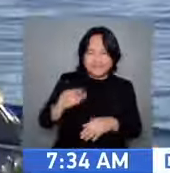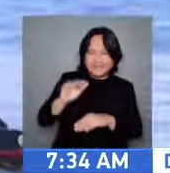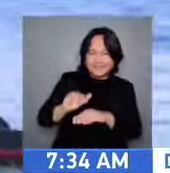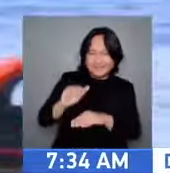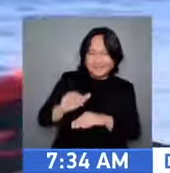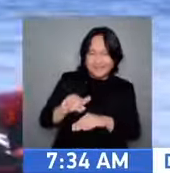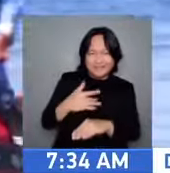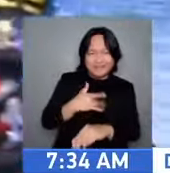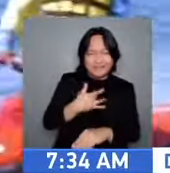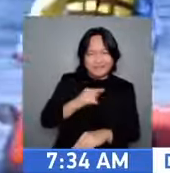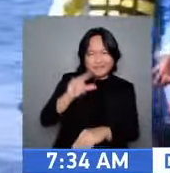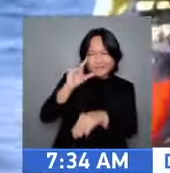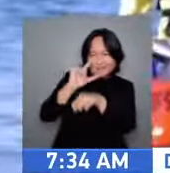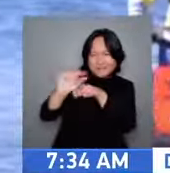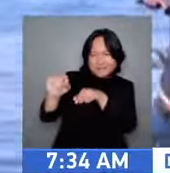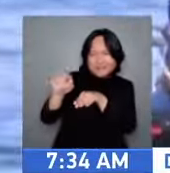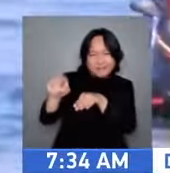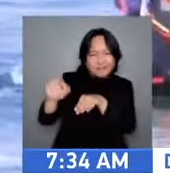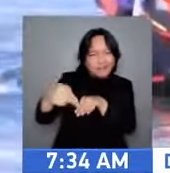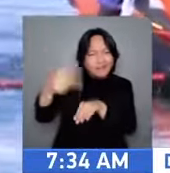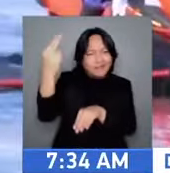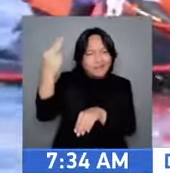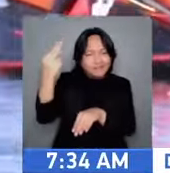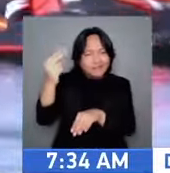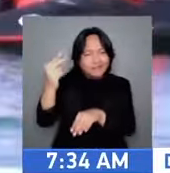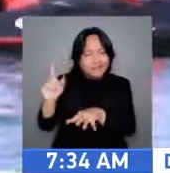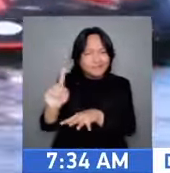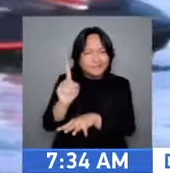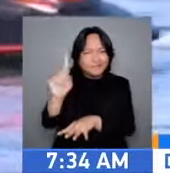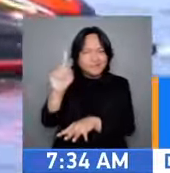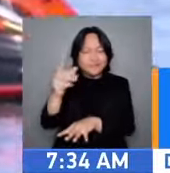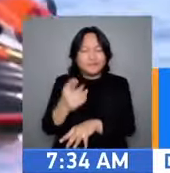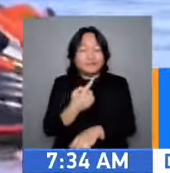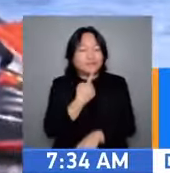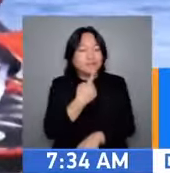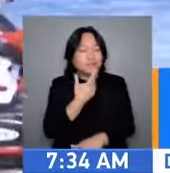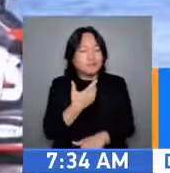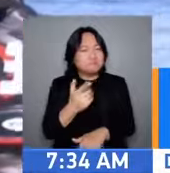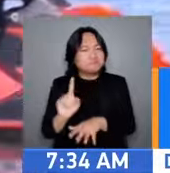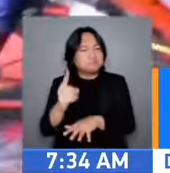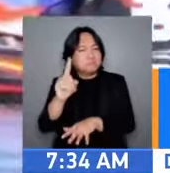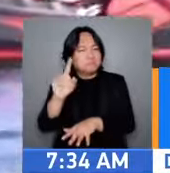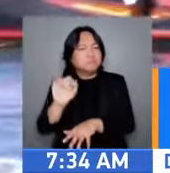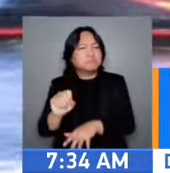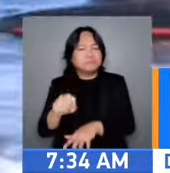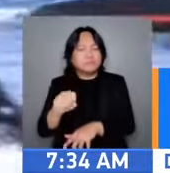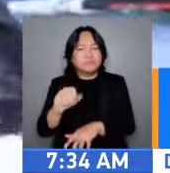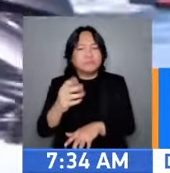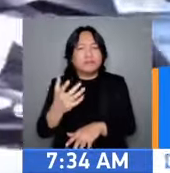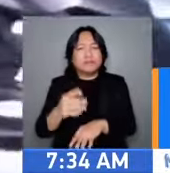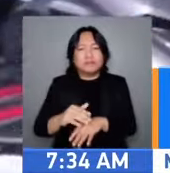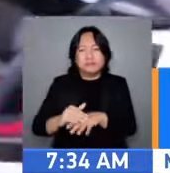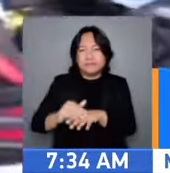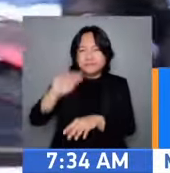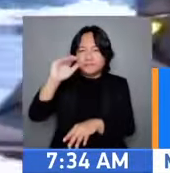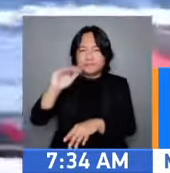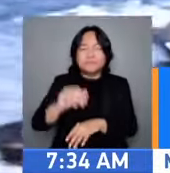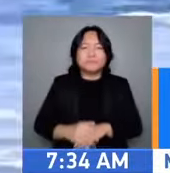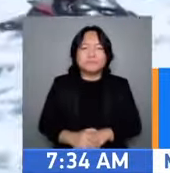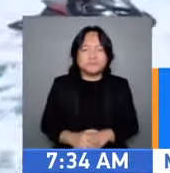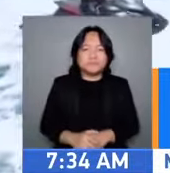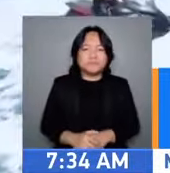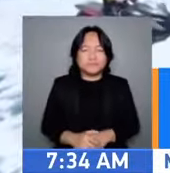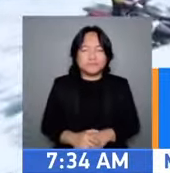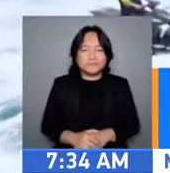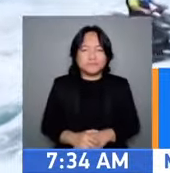talaga. Pero pagi kayong sumasakay ng ano, ma'am, medyo mataas na rin po kasi okay. Nakakalula na yung sa ilalim. Pero talaga, nakakalula na agad yun pagka